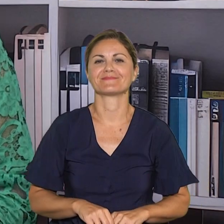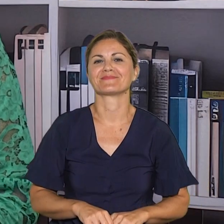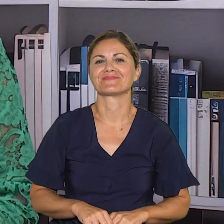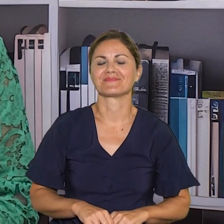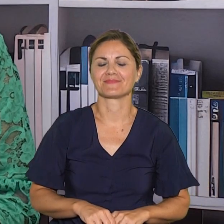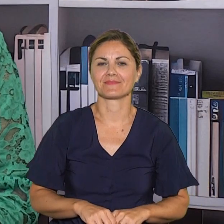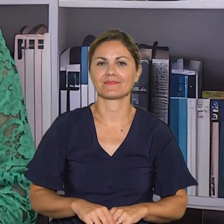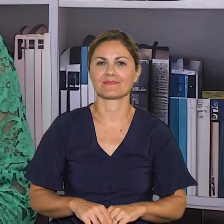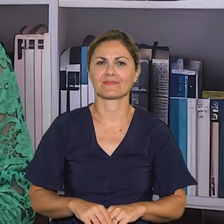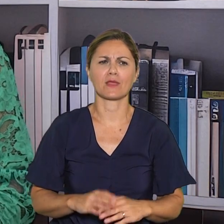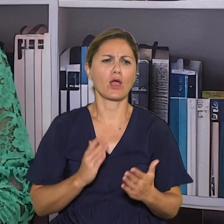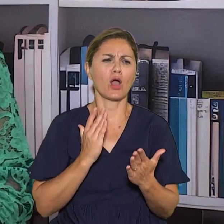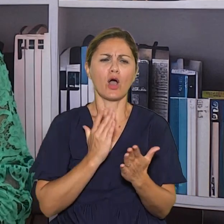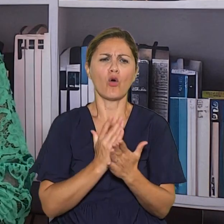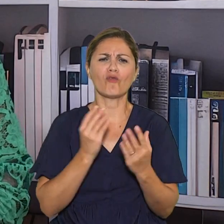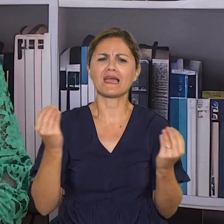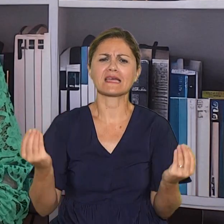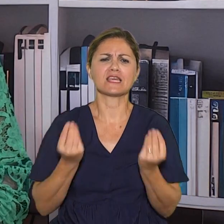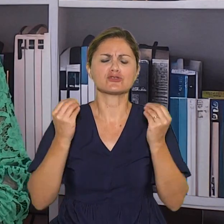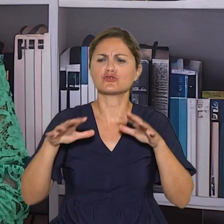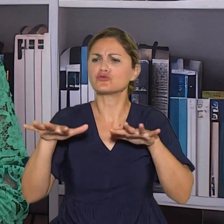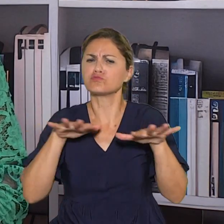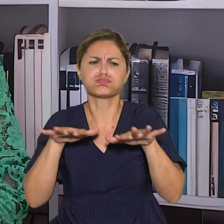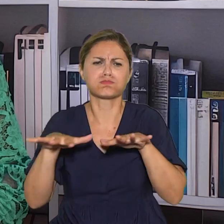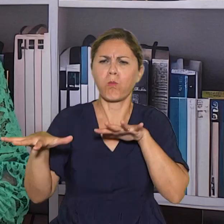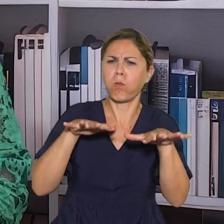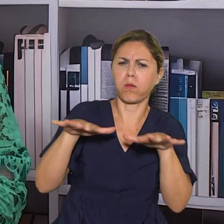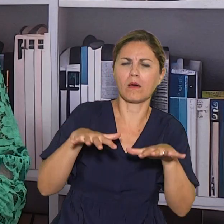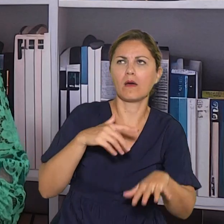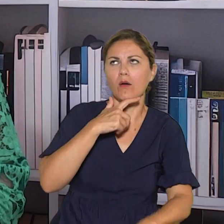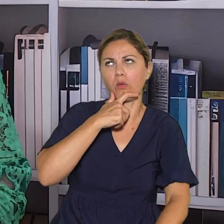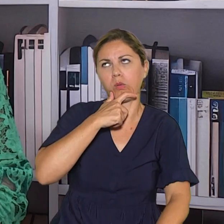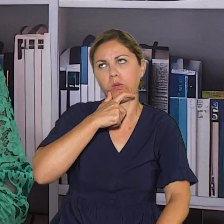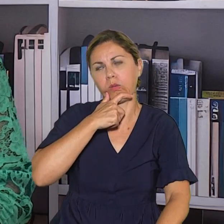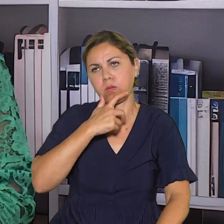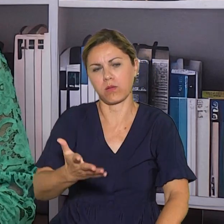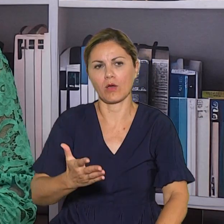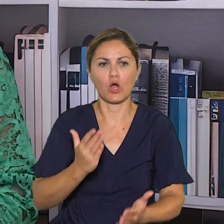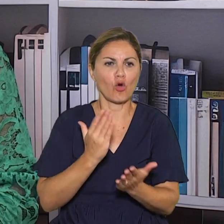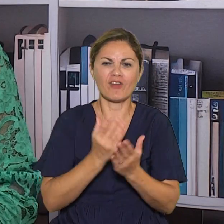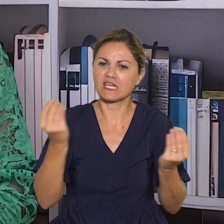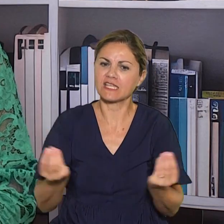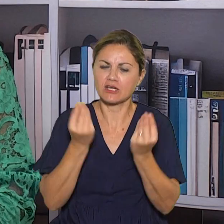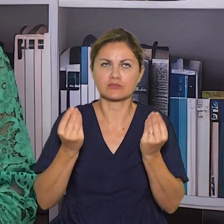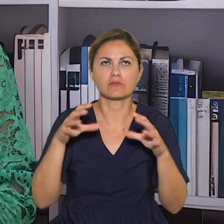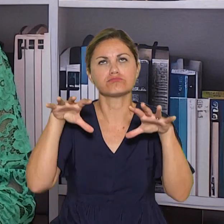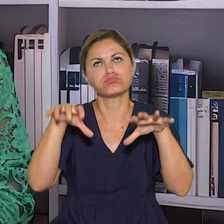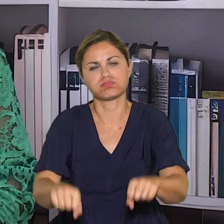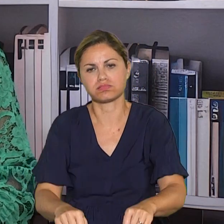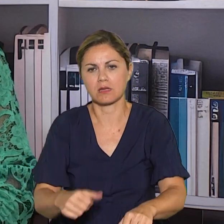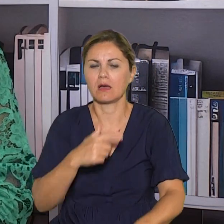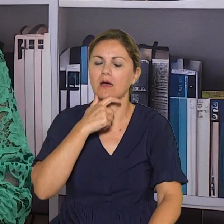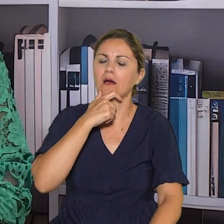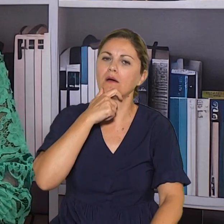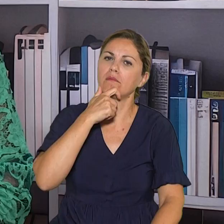priši. Uvijek me priša morila, od nje sam se umorila. Devoto me i opet ulovila, ma sa